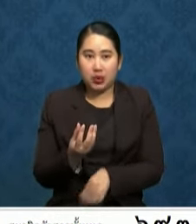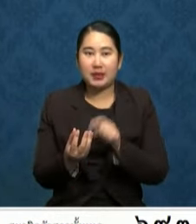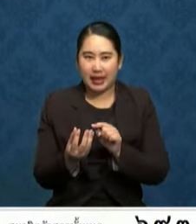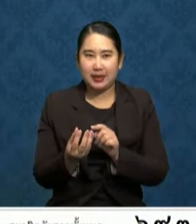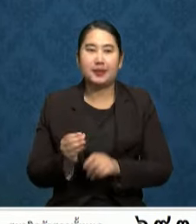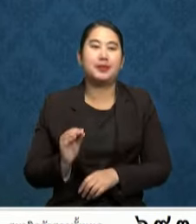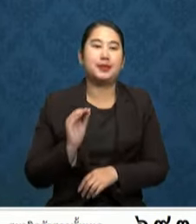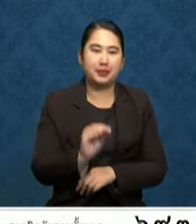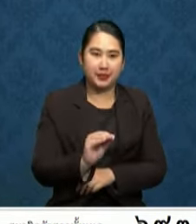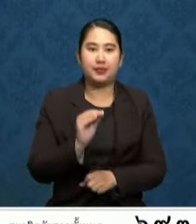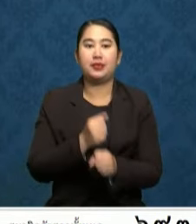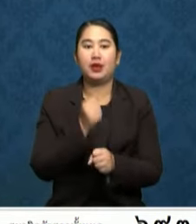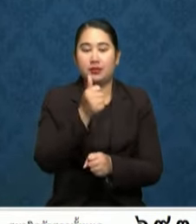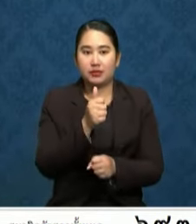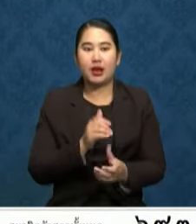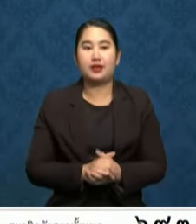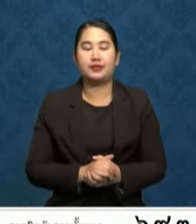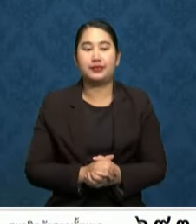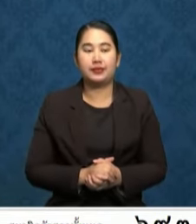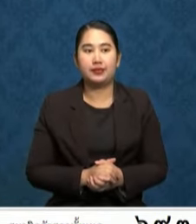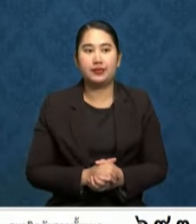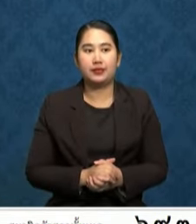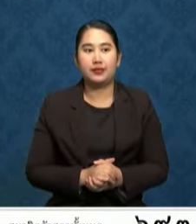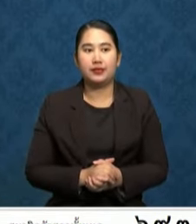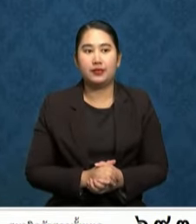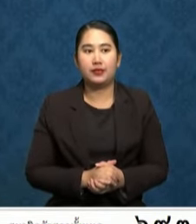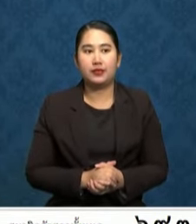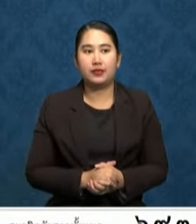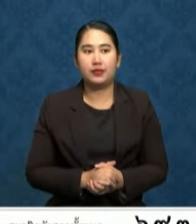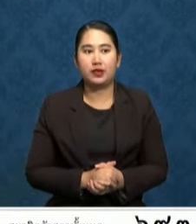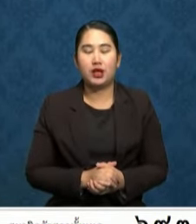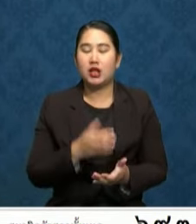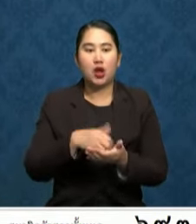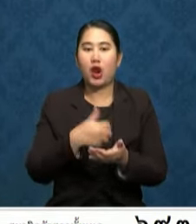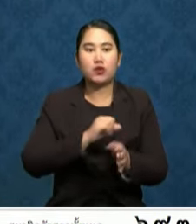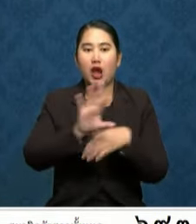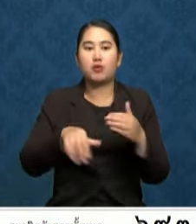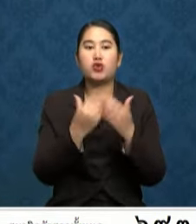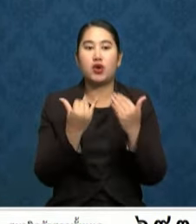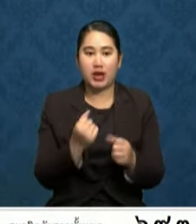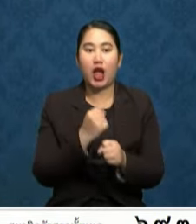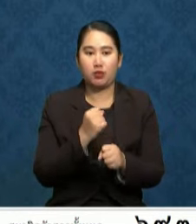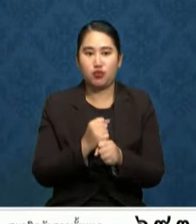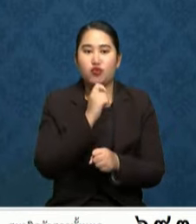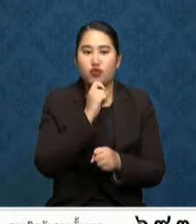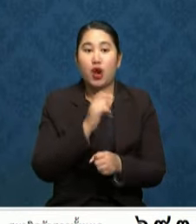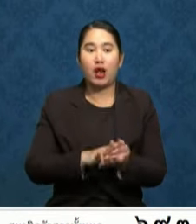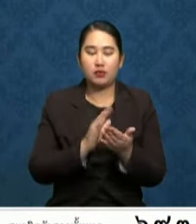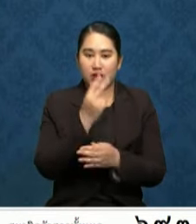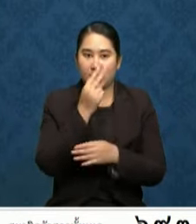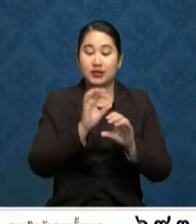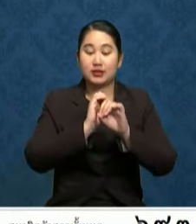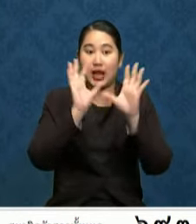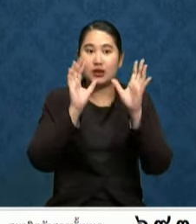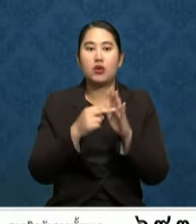เจียดเข้ามาสู่ตรงนี้ซึ่งเป็น priorityที่ถัดลงมาเล็กน้อยนะครับเพอยากทั้งหมดเนี่ยทำอยู่ในภาพรวมทั้งหมดถ้าเรามองทั้งหมดภาพนี้เราก็